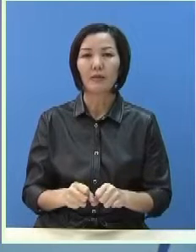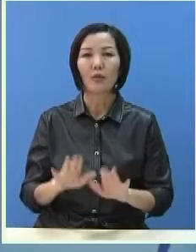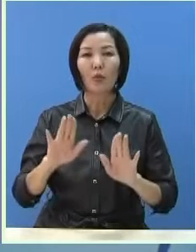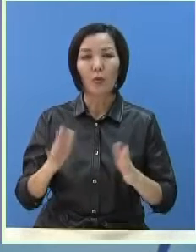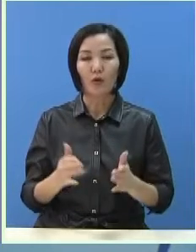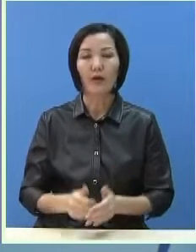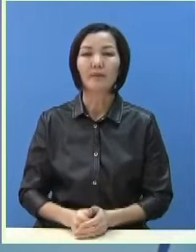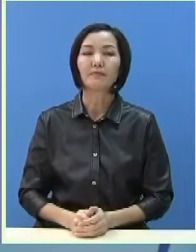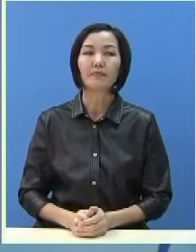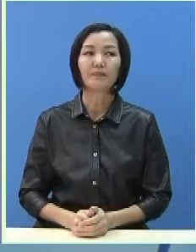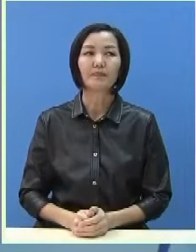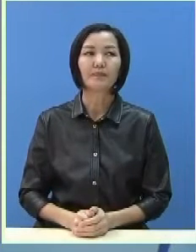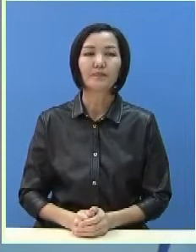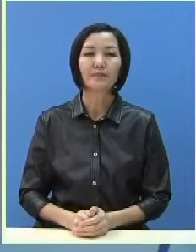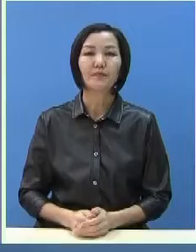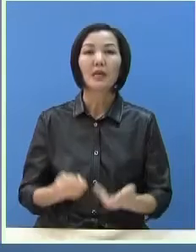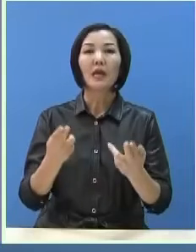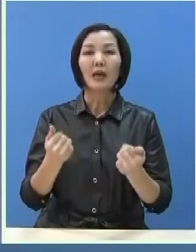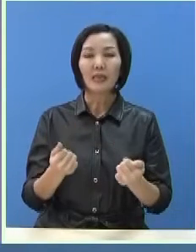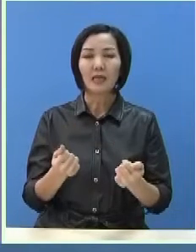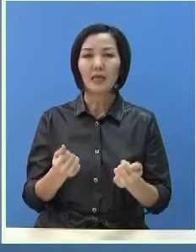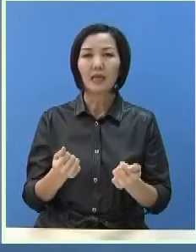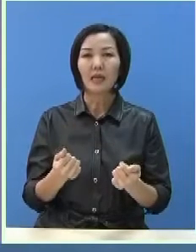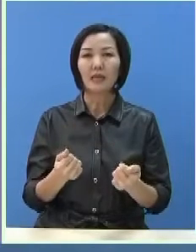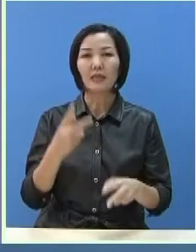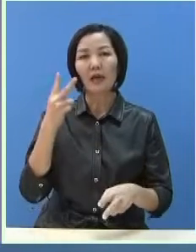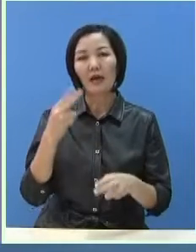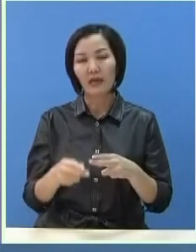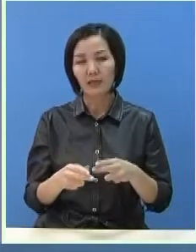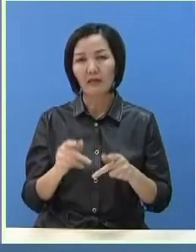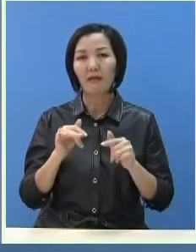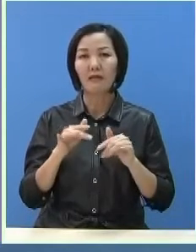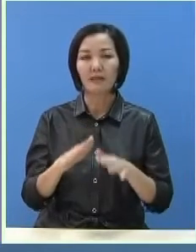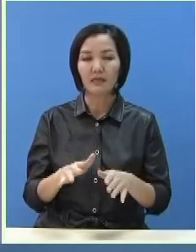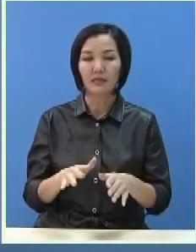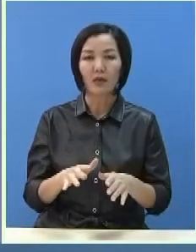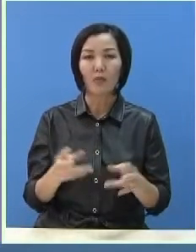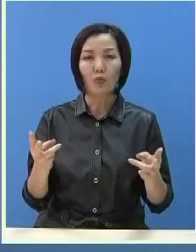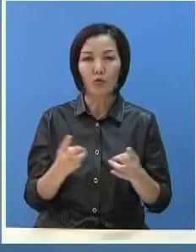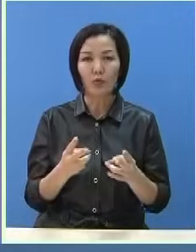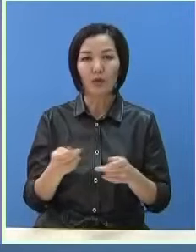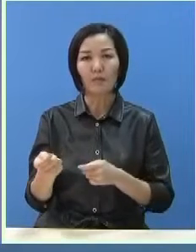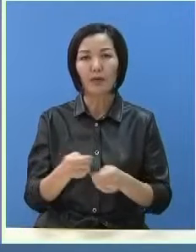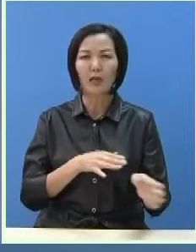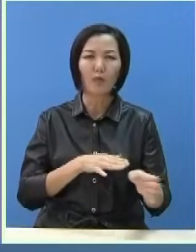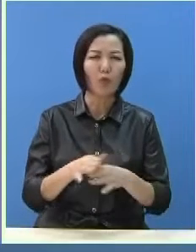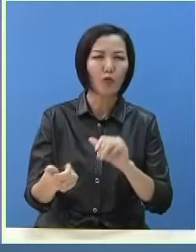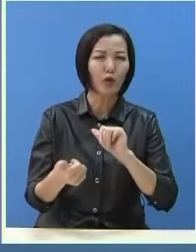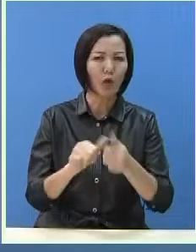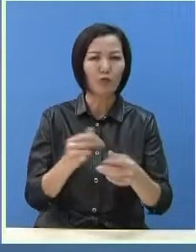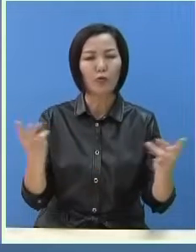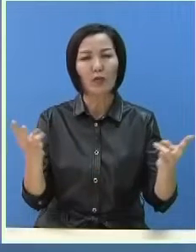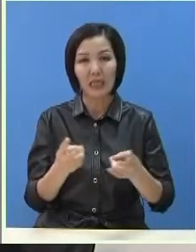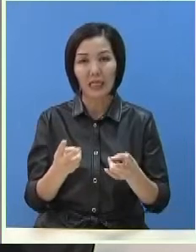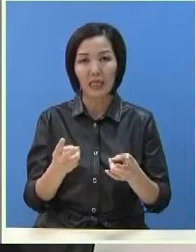оқиға. Жақсы. Әрине, төңкеріс деген ол аяқталған істі білдіретін дүние. Ол кезде мүлдем билік ауысу